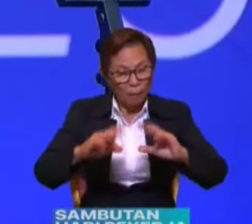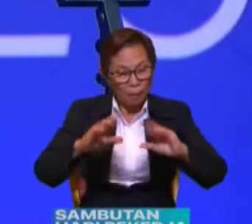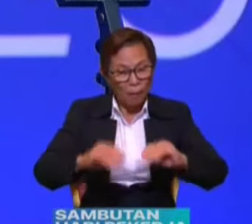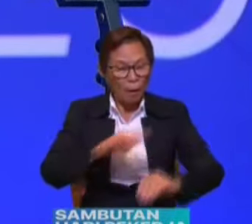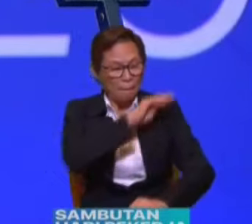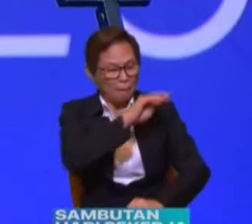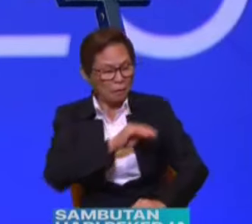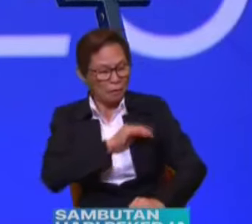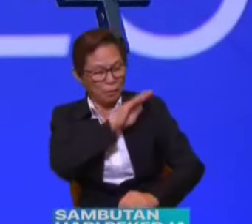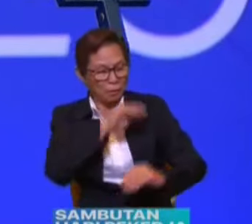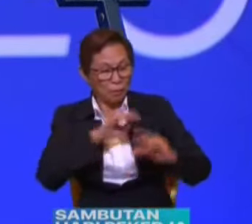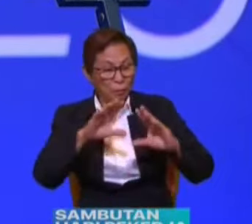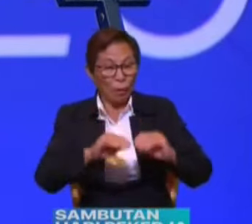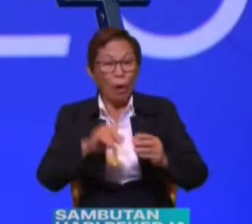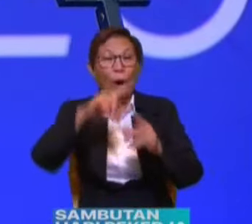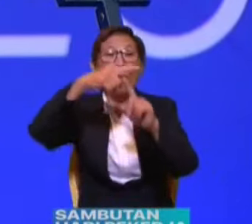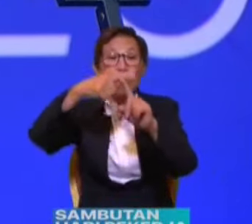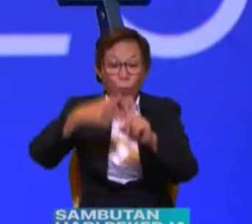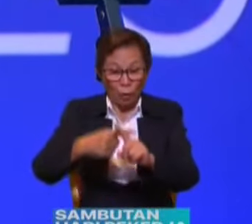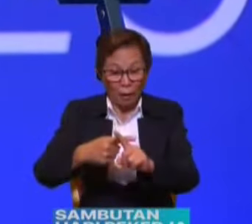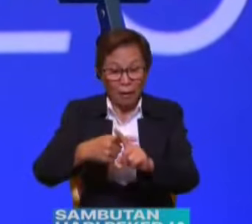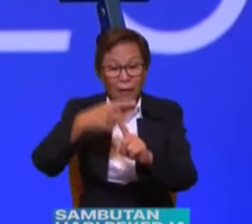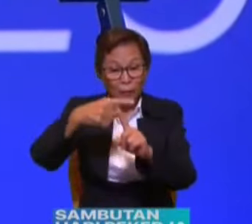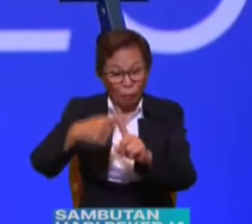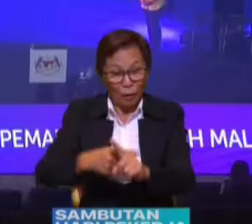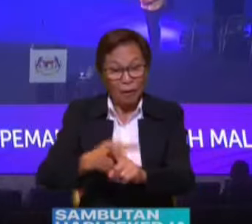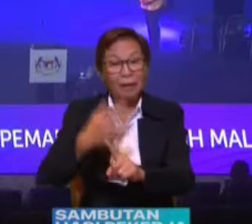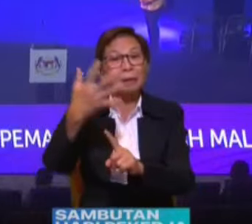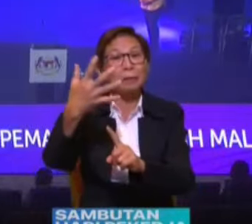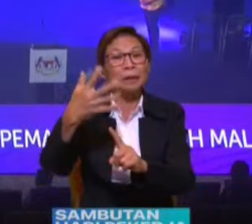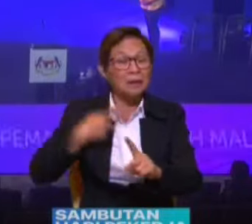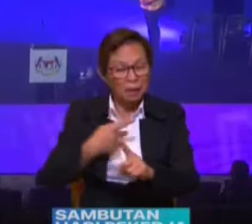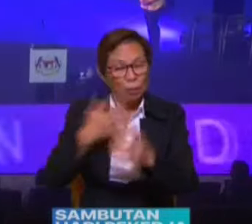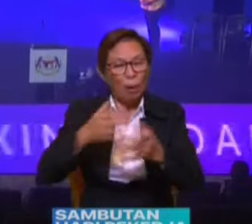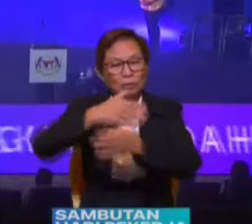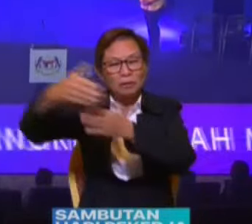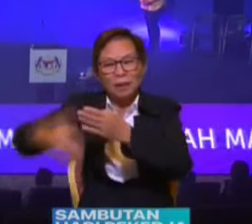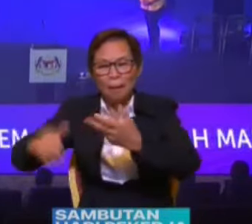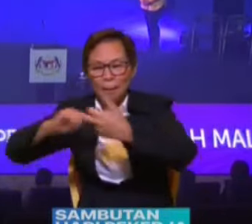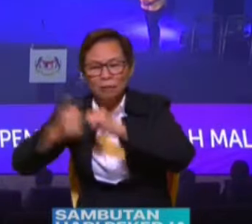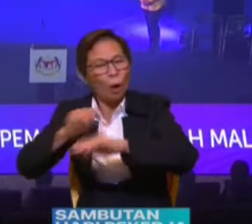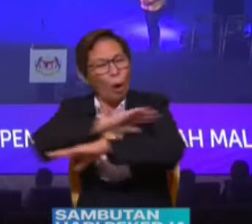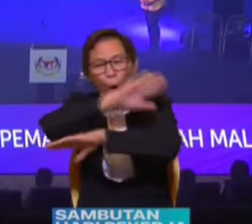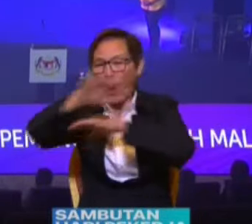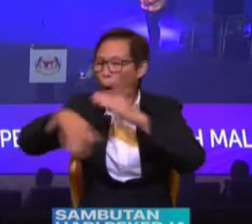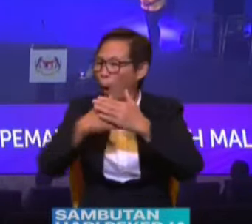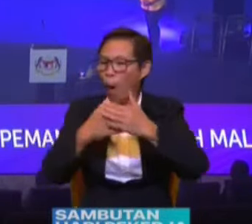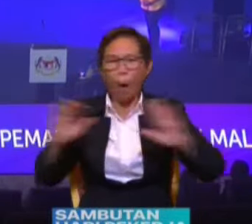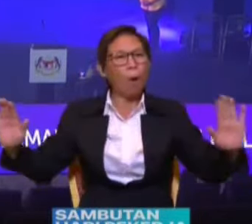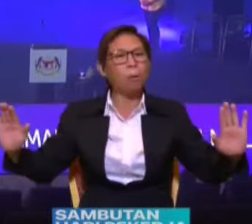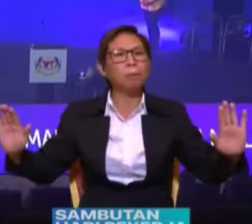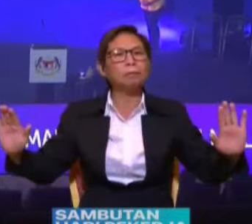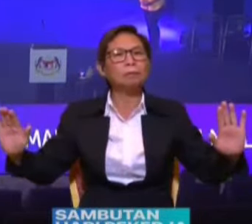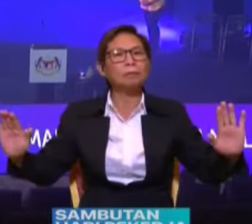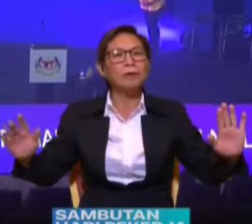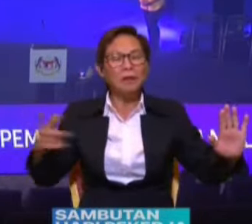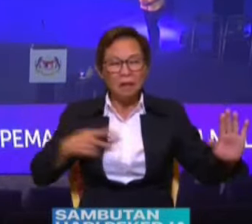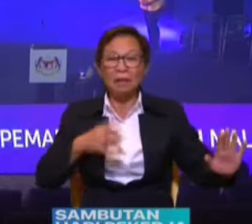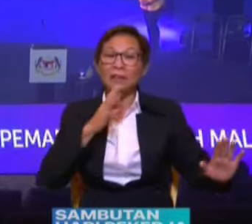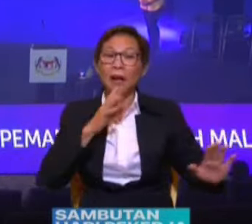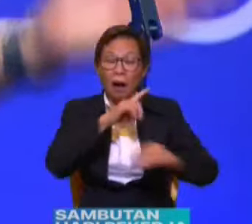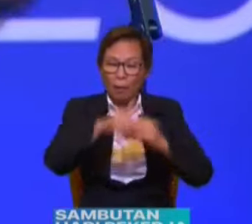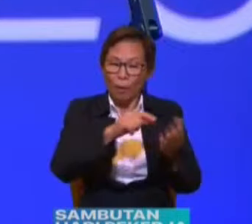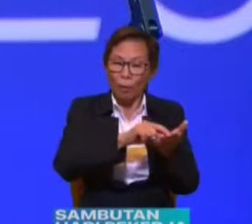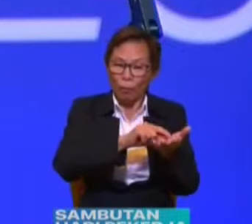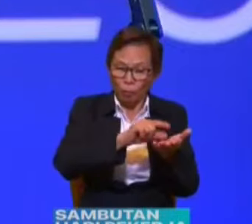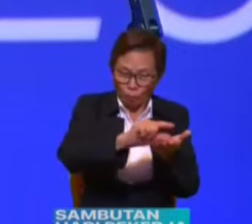Menteri bulan depan ini, kita nak selesaikan once and for all. Bila cakap upah rendah, dia